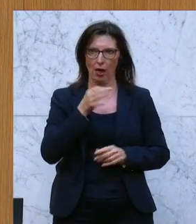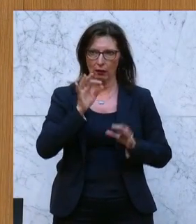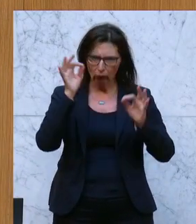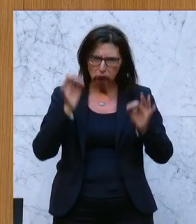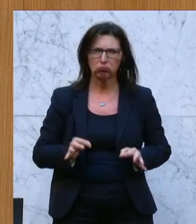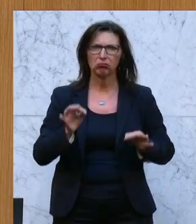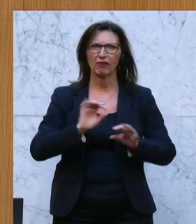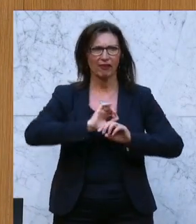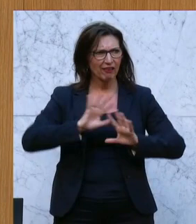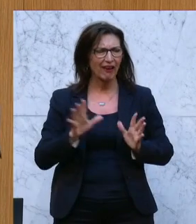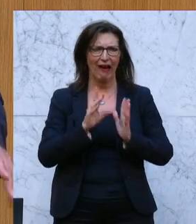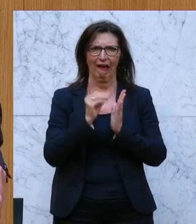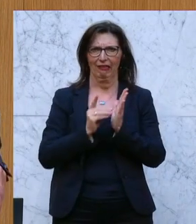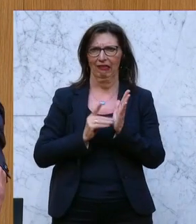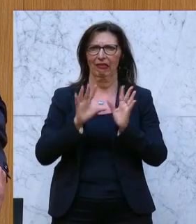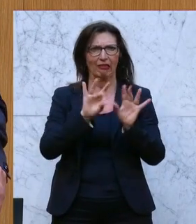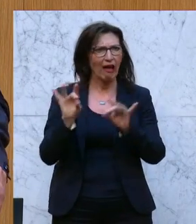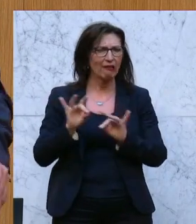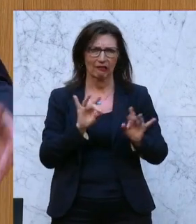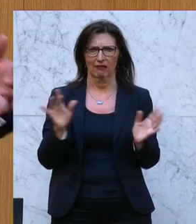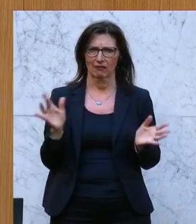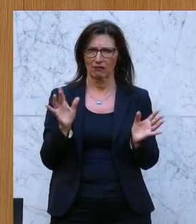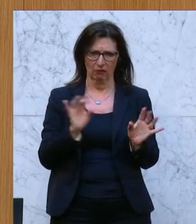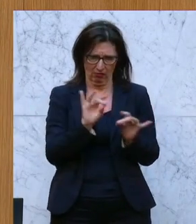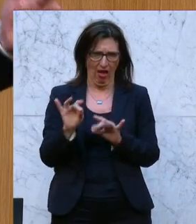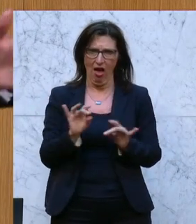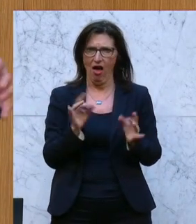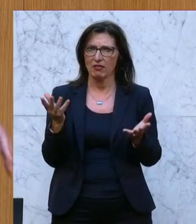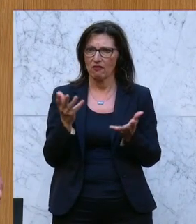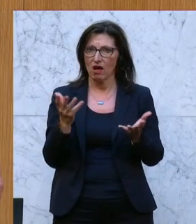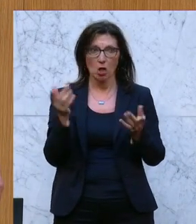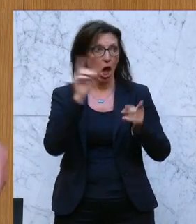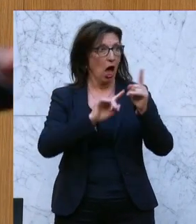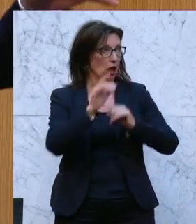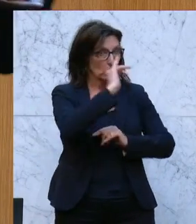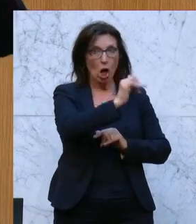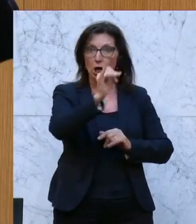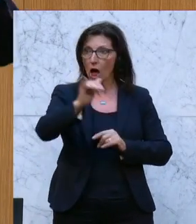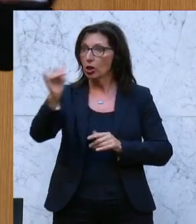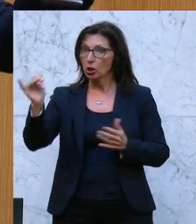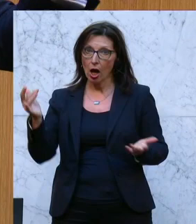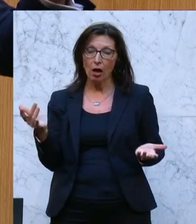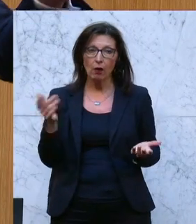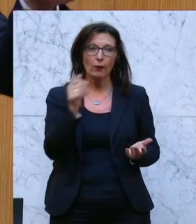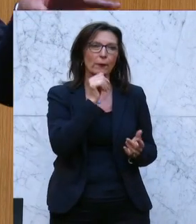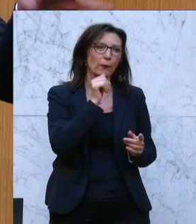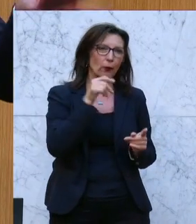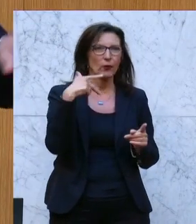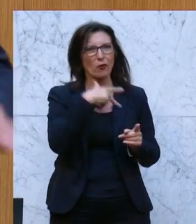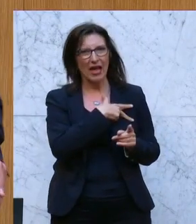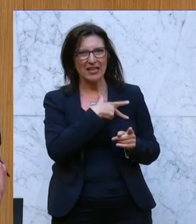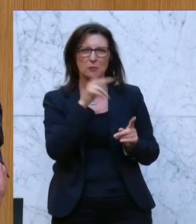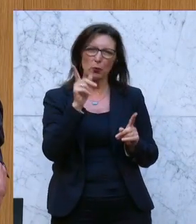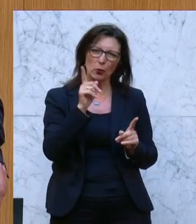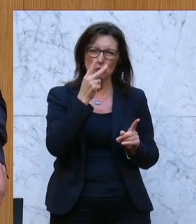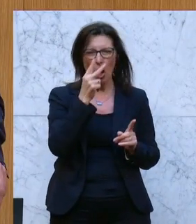konkreten Taten. Und die konkrete Tat kann ja nur endlich sein, wenn ja angeblich eh alle dafür sind, ja, wobei bei Grünen und SPÖ das ein bisschen gespalten